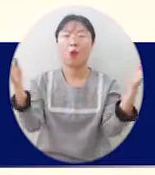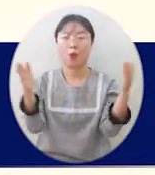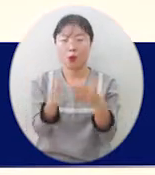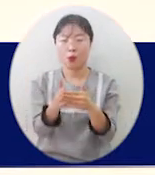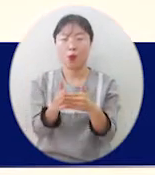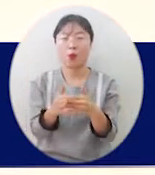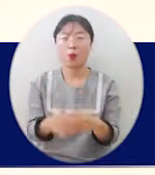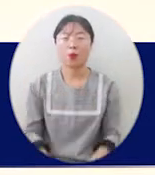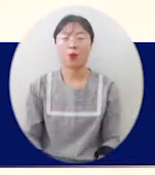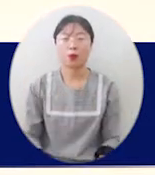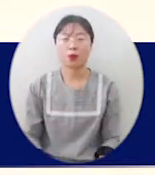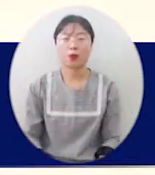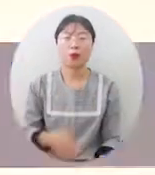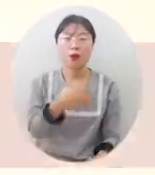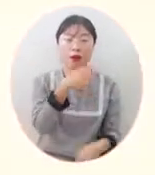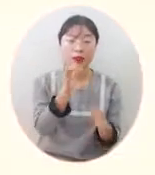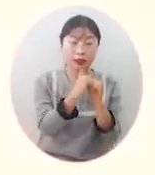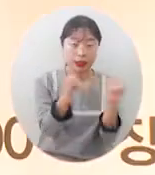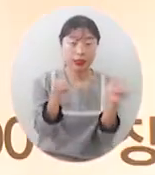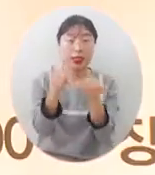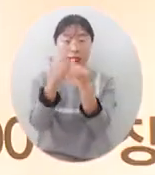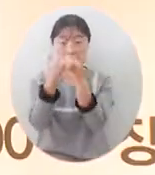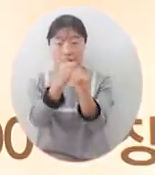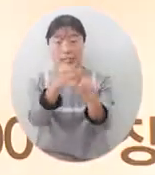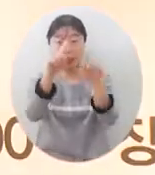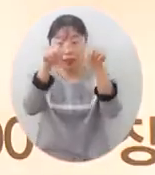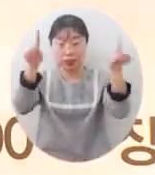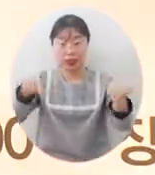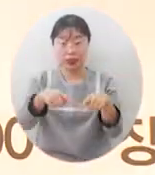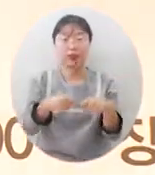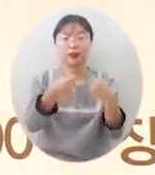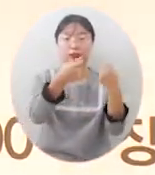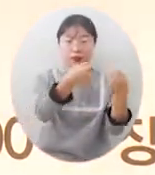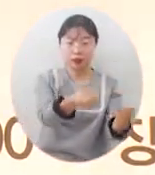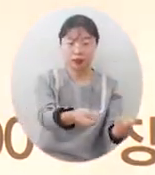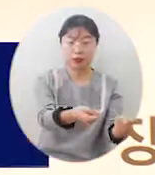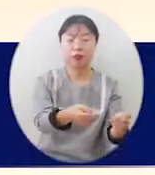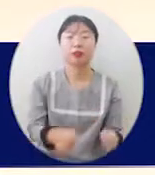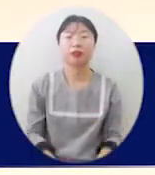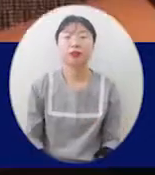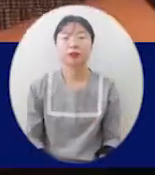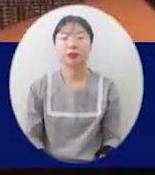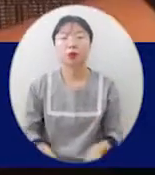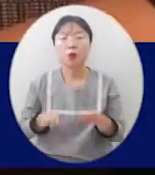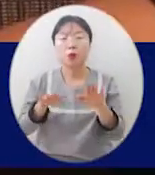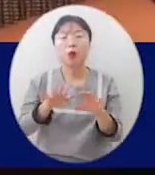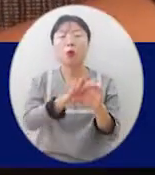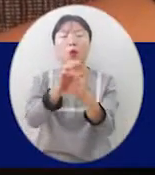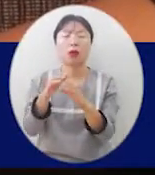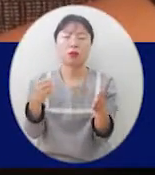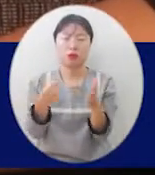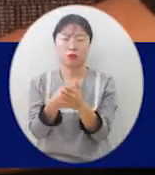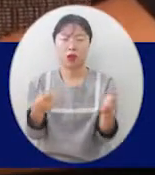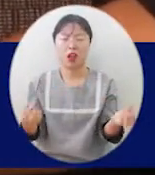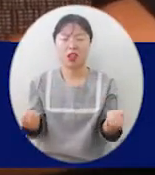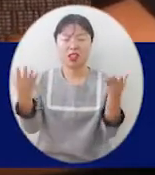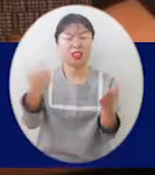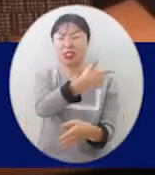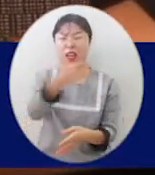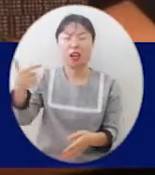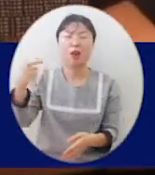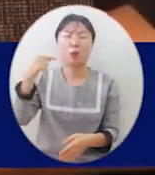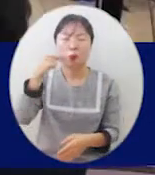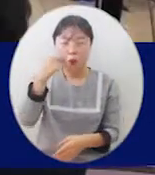유공자에 대한 표창을 수여했습니다. 의왕시는 올해는 코로나19 상황으로 어르신들의 건강과 안전을